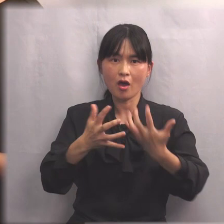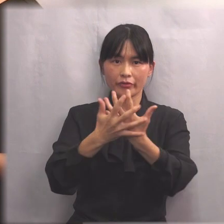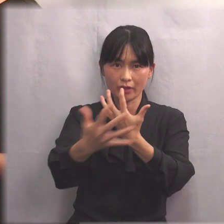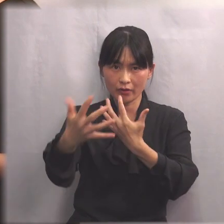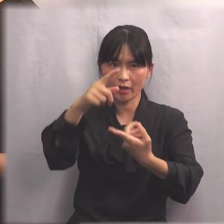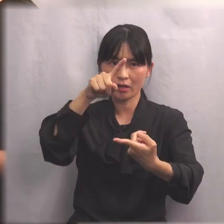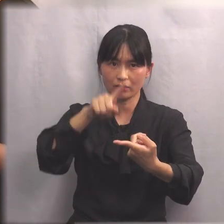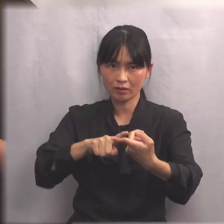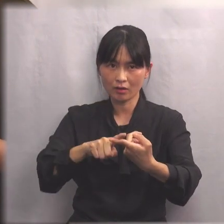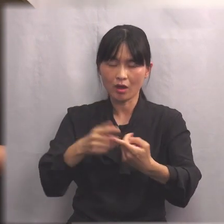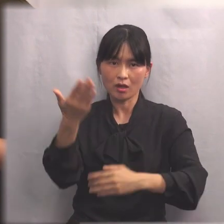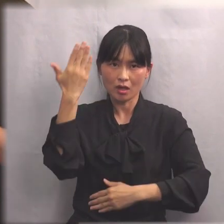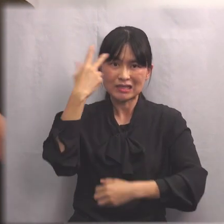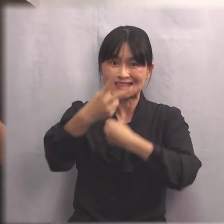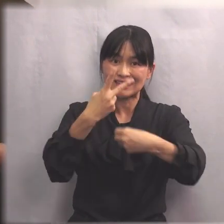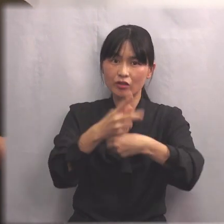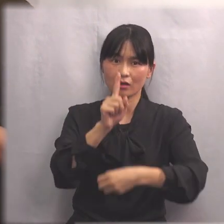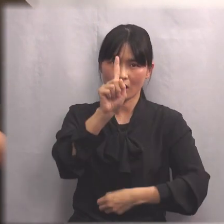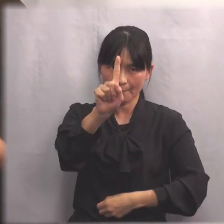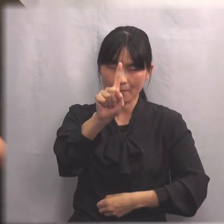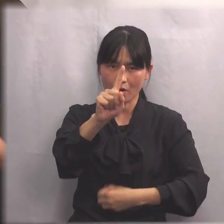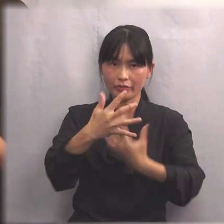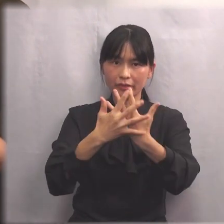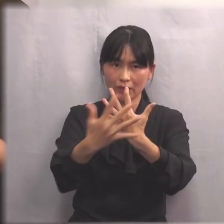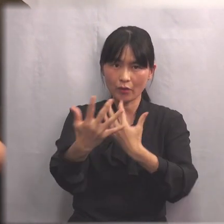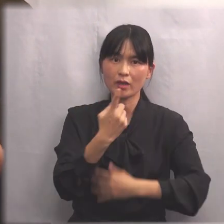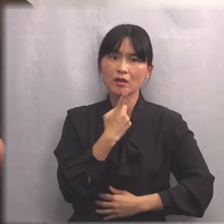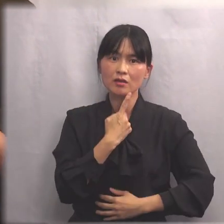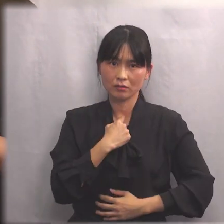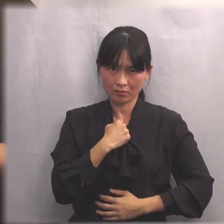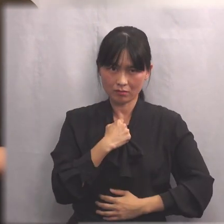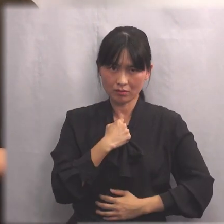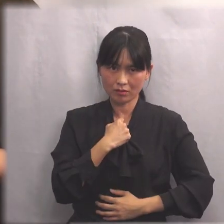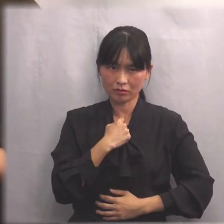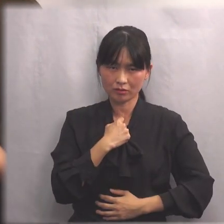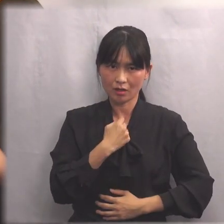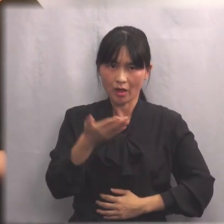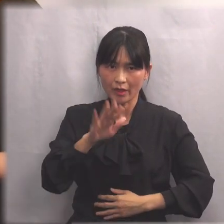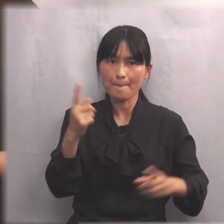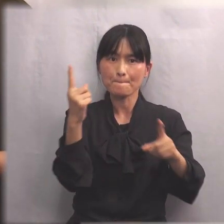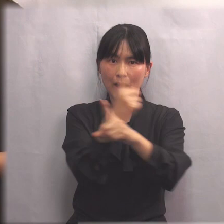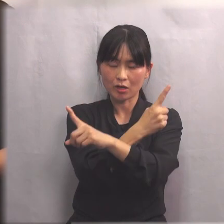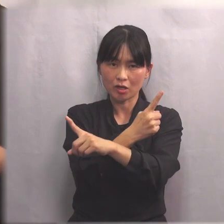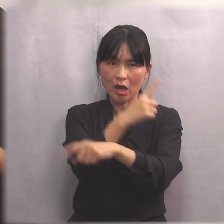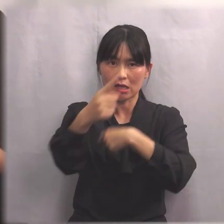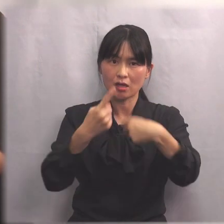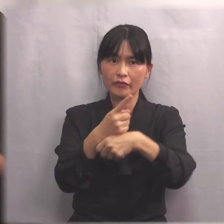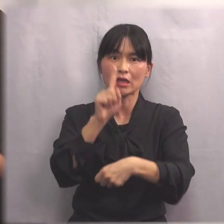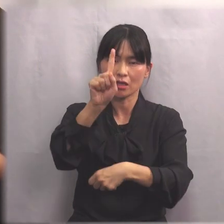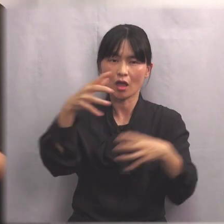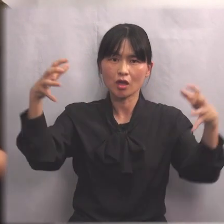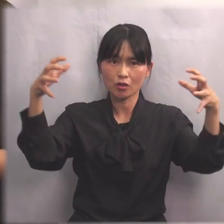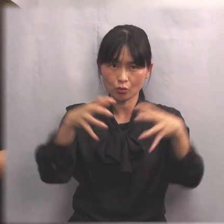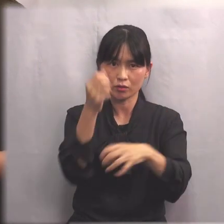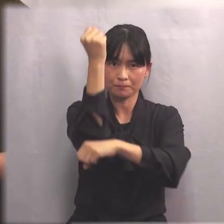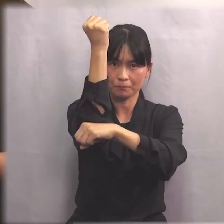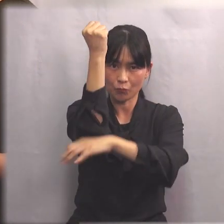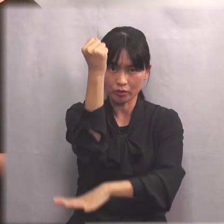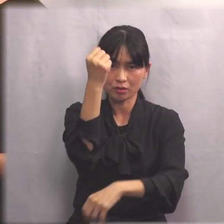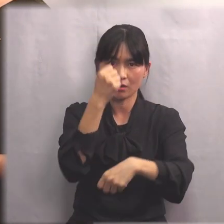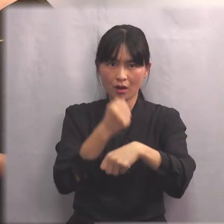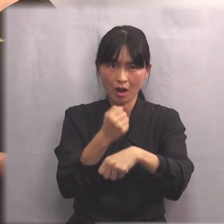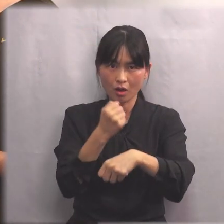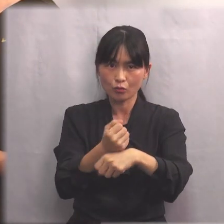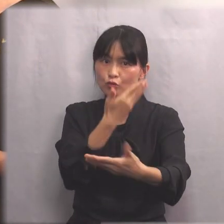대해서는 현행 2년에 한 번 대의원 대회가 열리게 했었던 것과 달리 1년에 1회 소집을 원칙으로